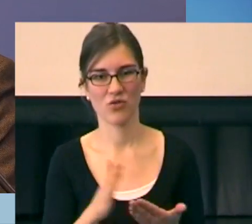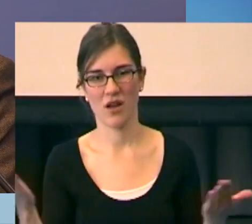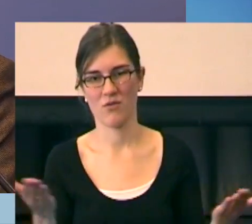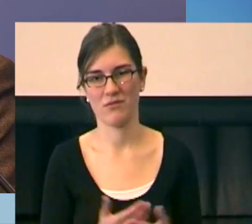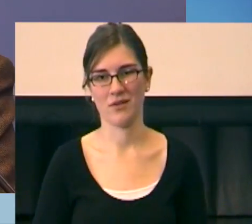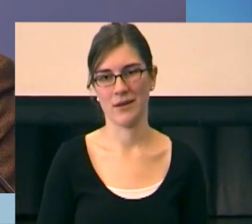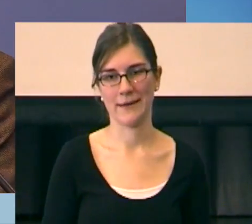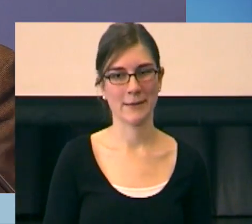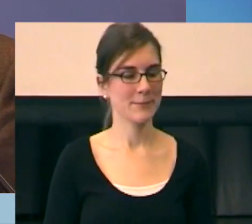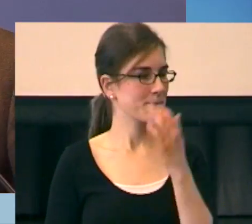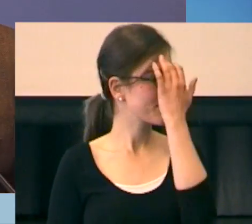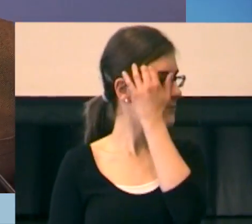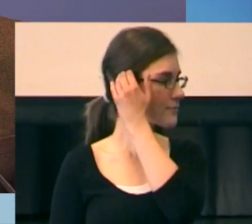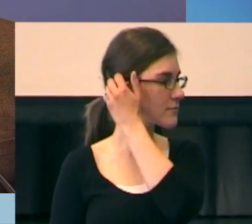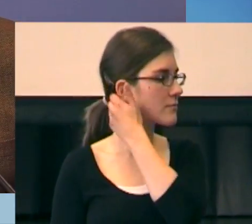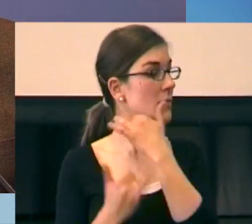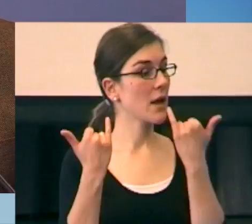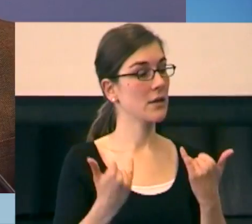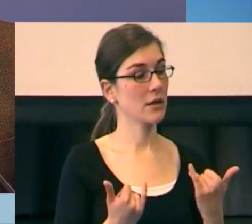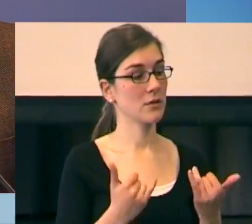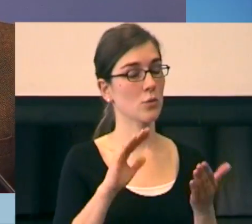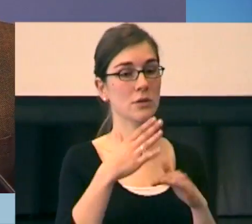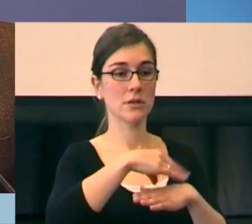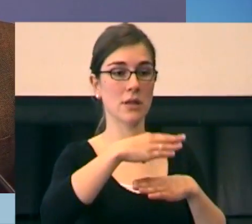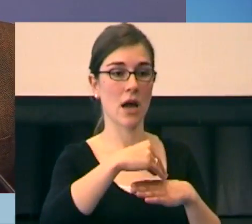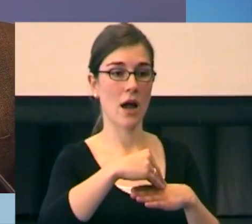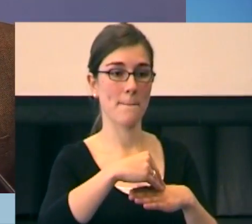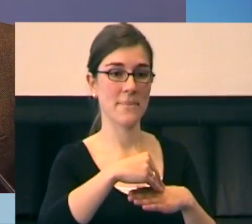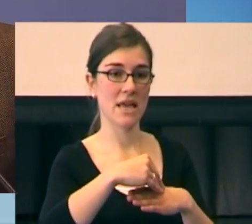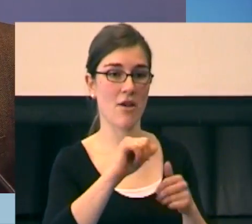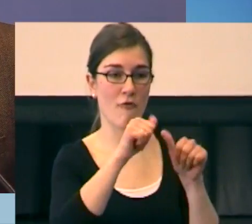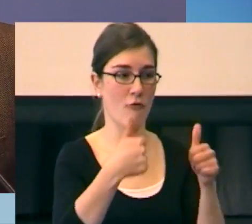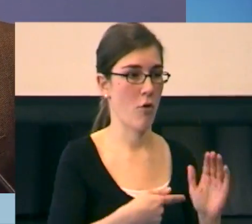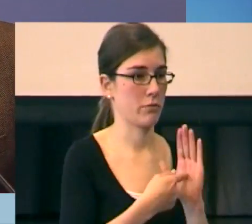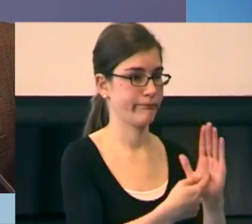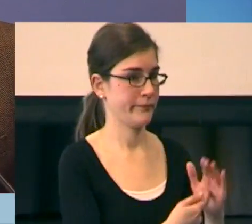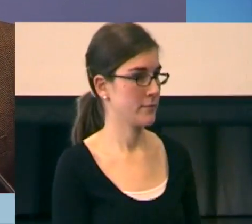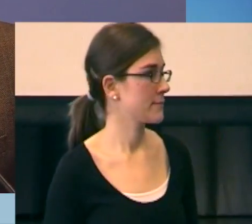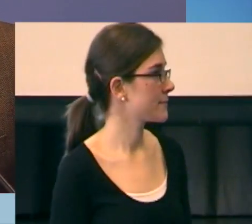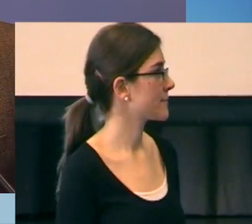Ich zeige Ihnen jetzt ein bisschen was zu den verschiedenen Therapieformen des Prostatakrebses.